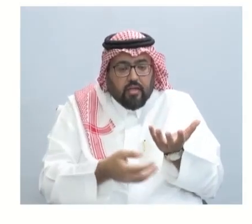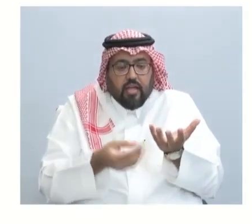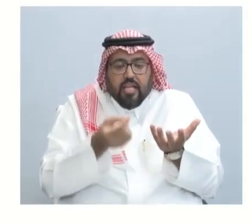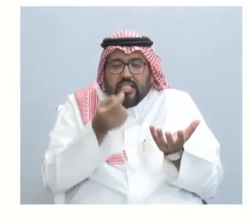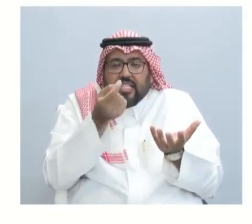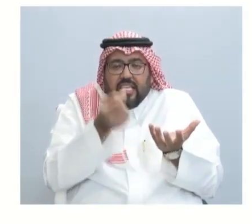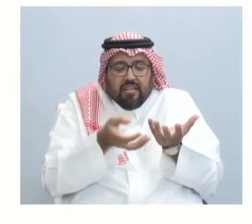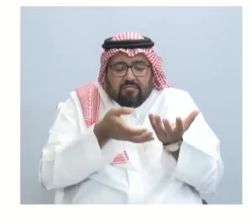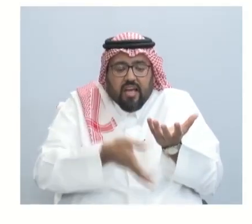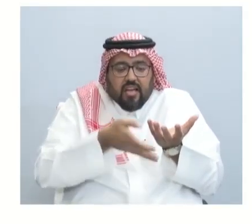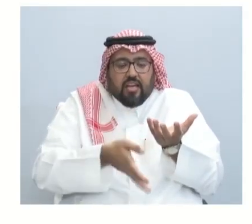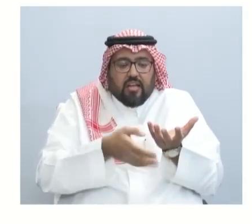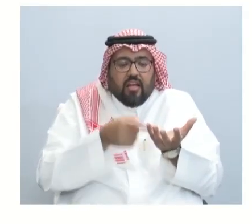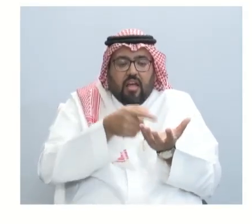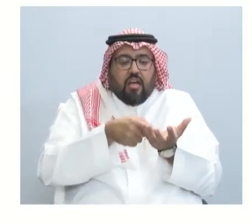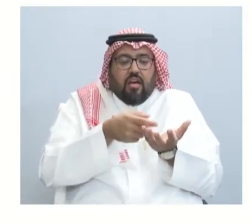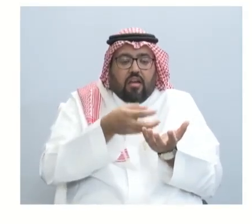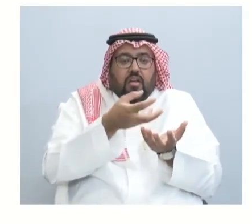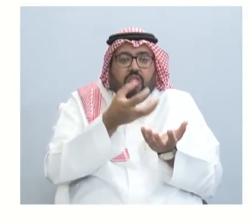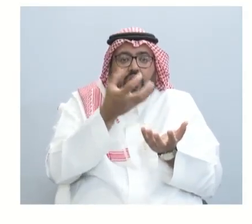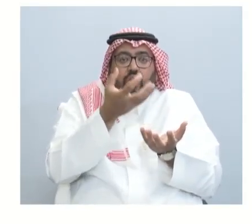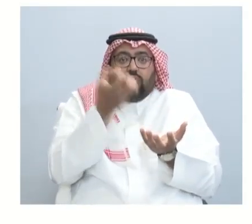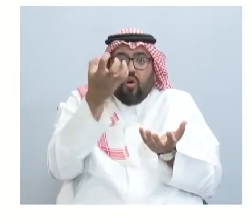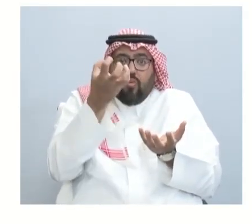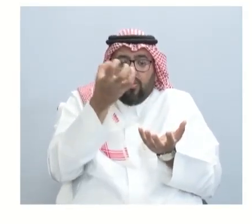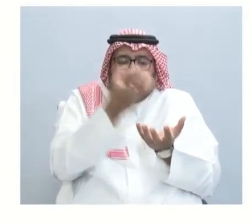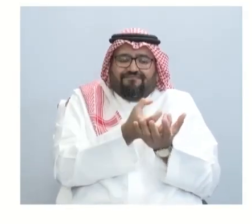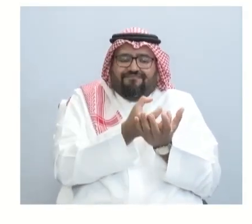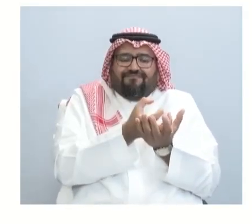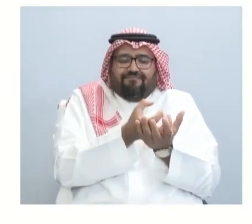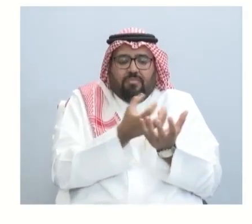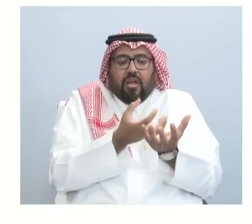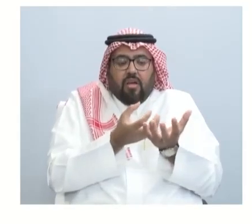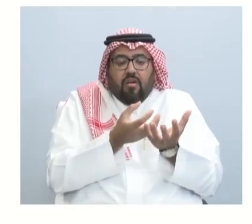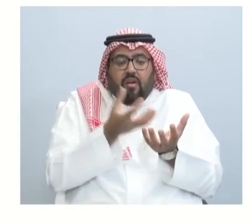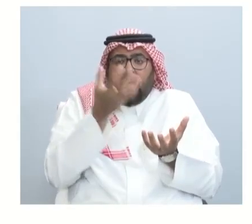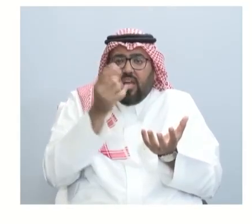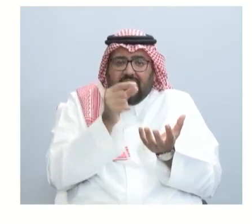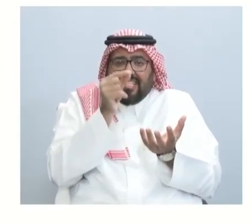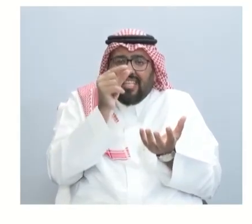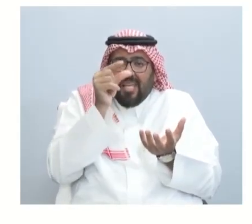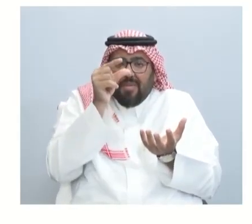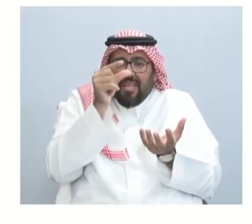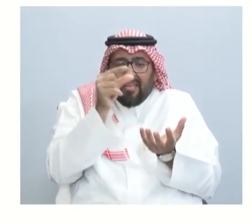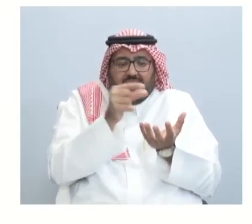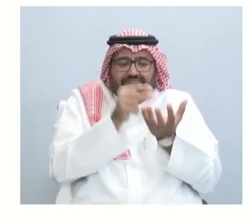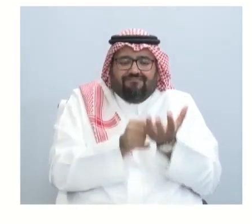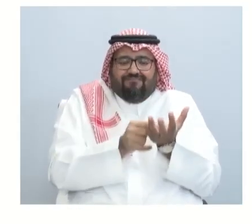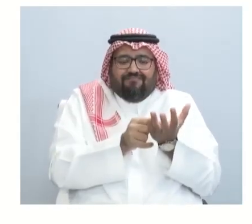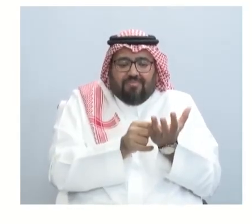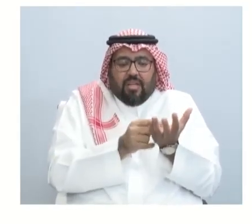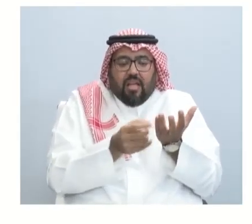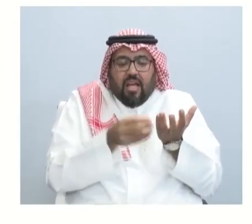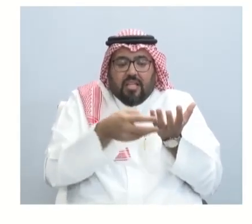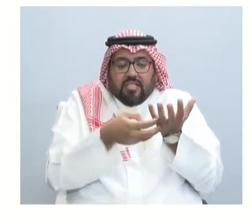اصغر من هذه الثقوب اما المواد التي يكون حجمها اكبر من